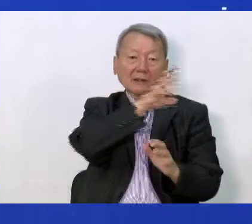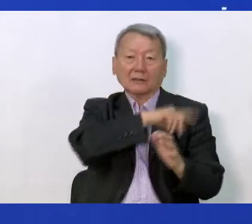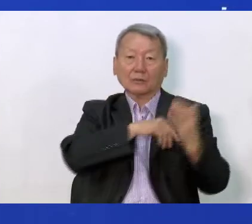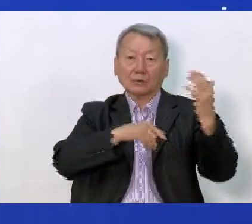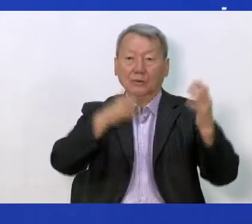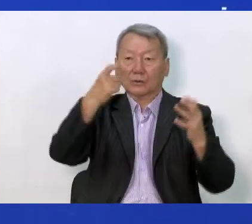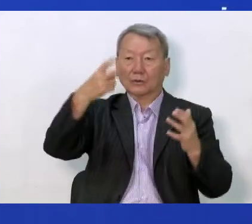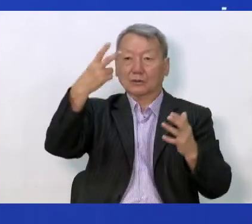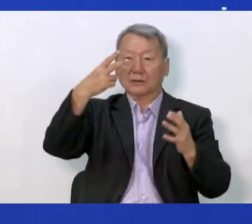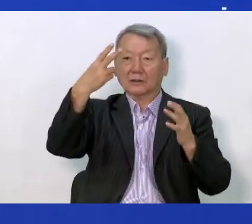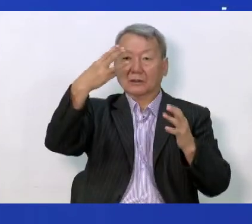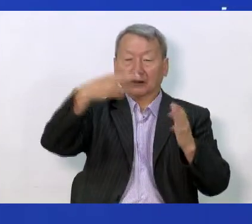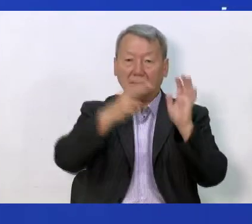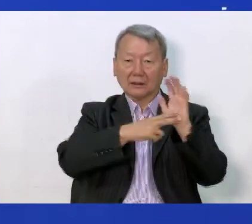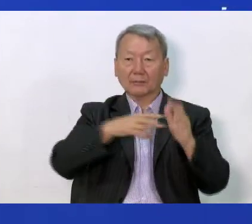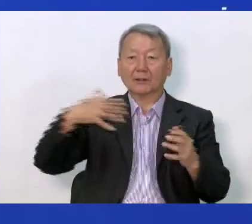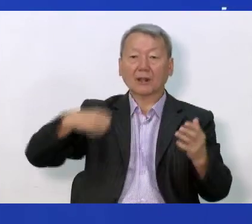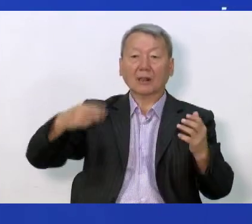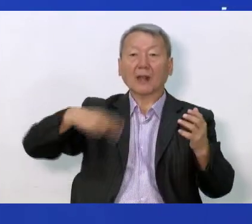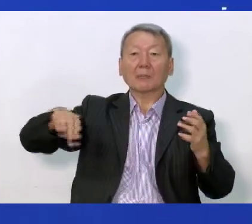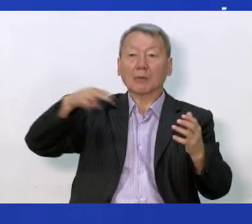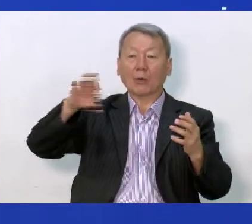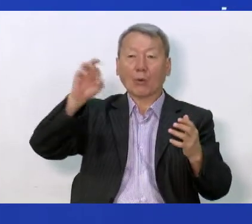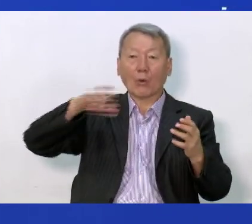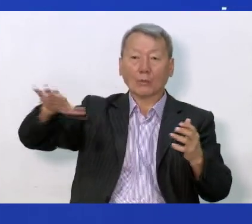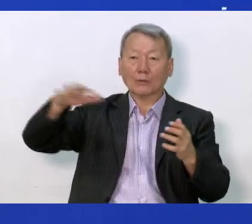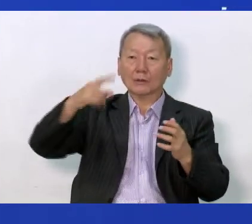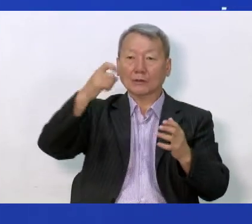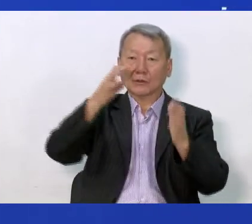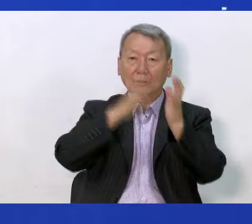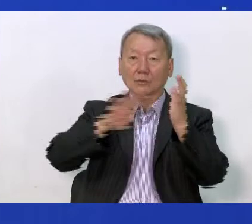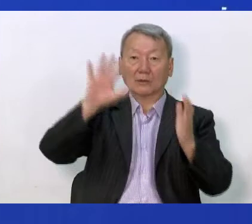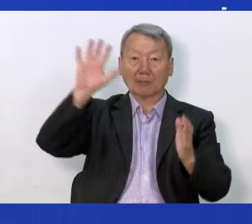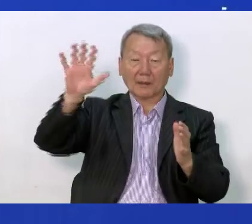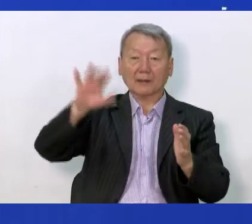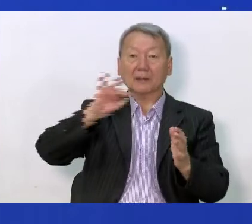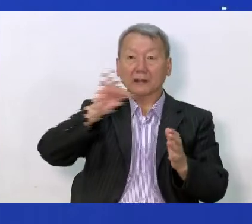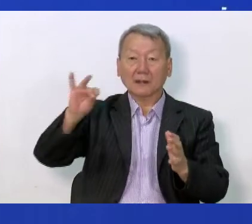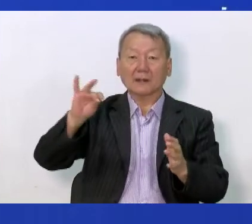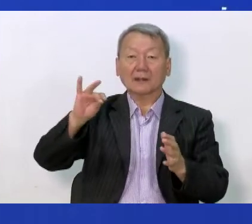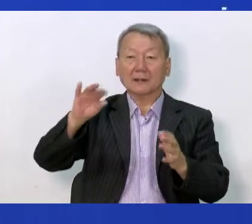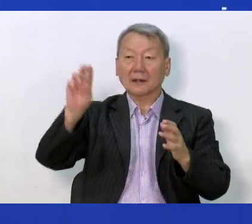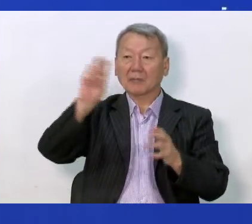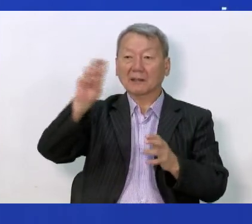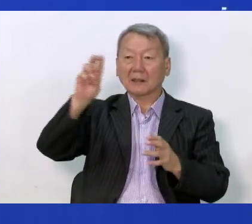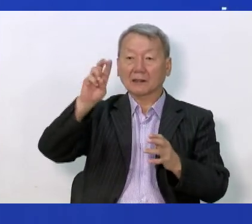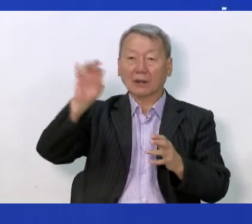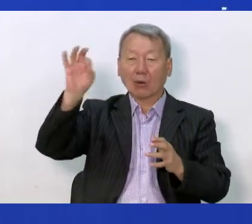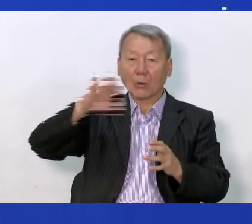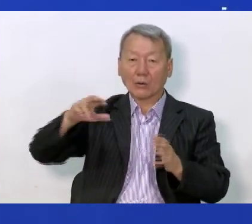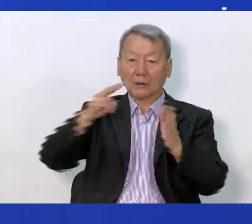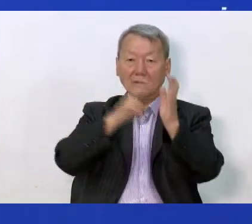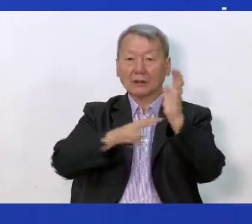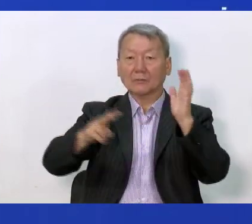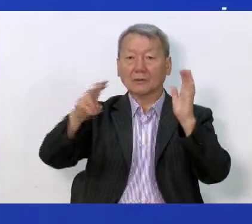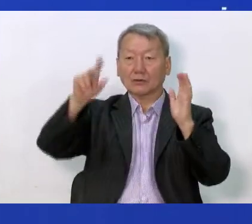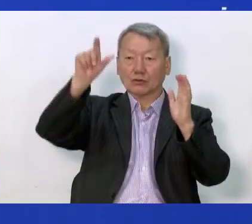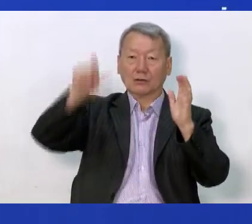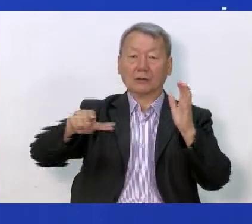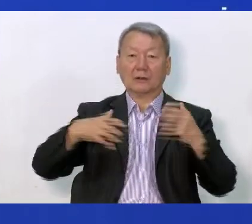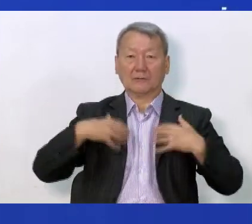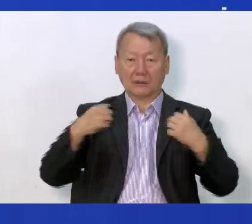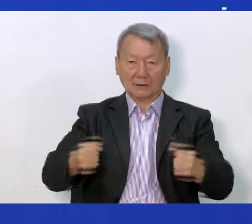области 137, в Джалабадской области 195 и в Баткенской области 70